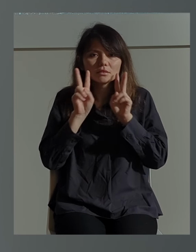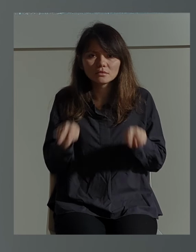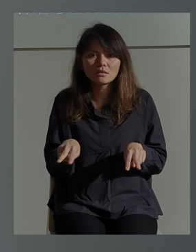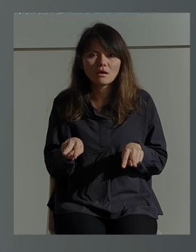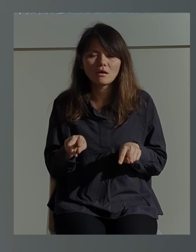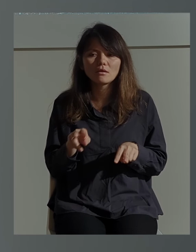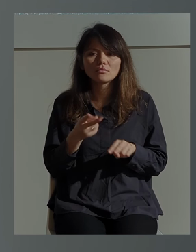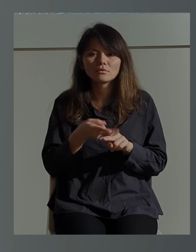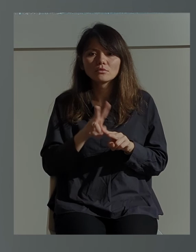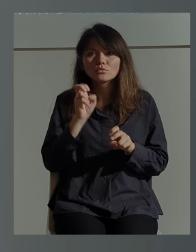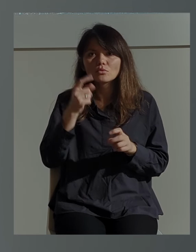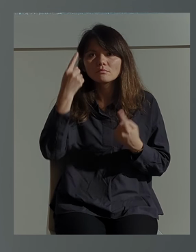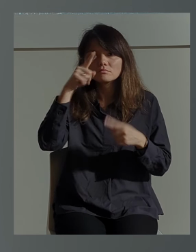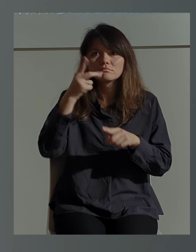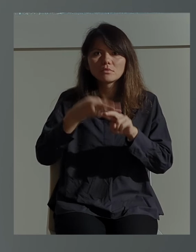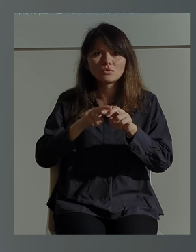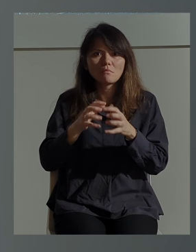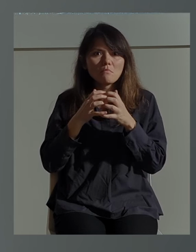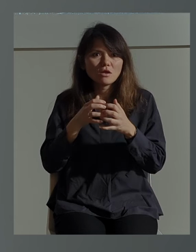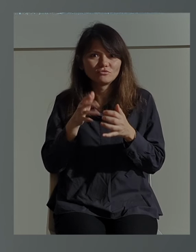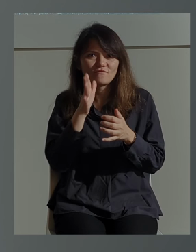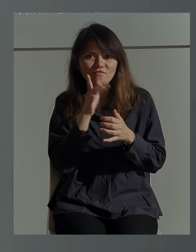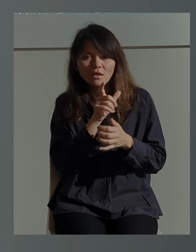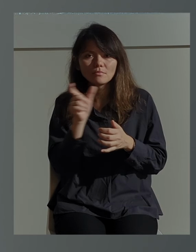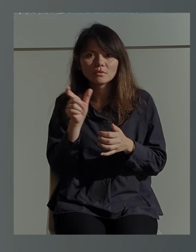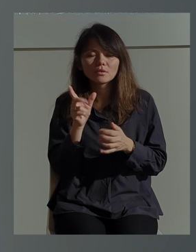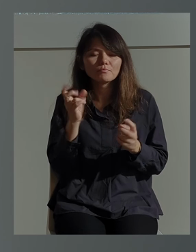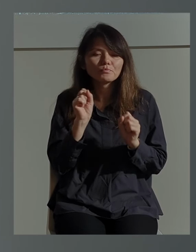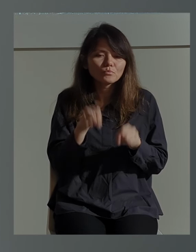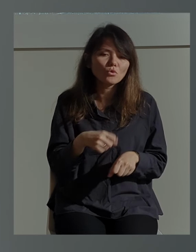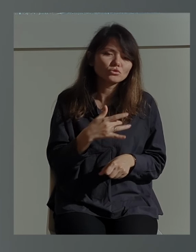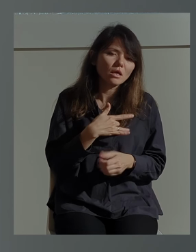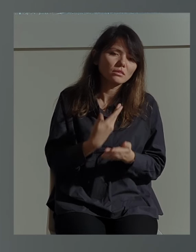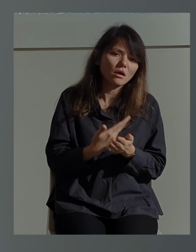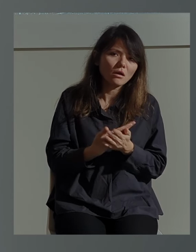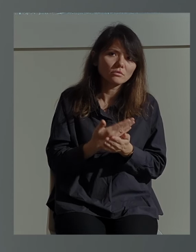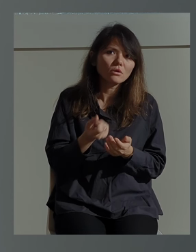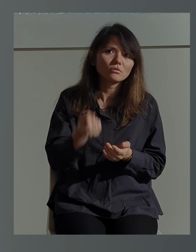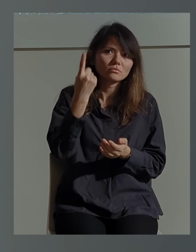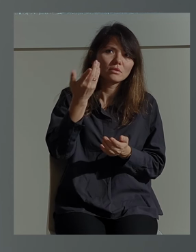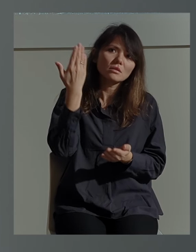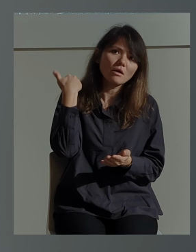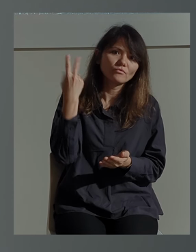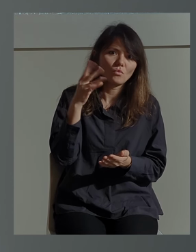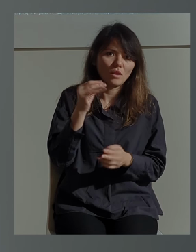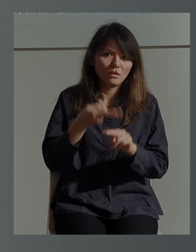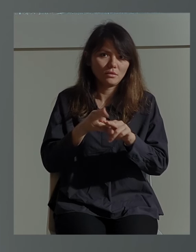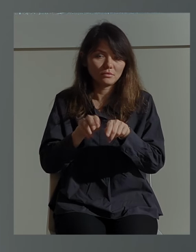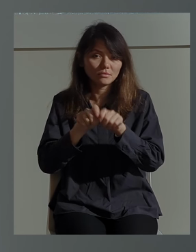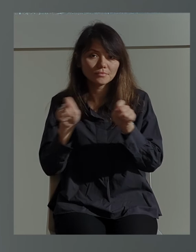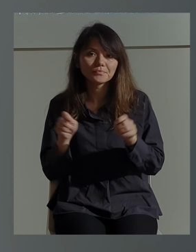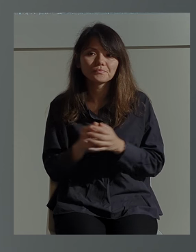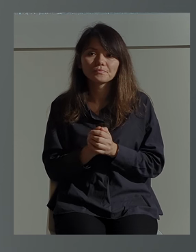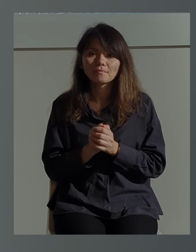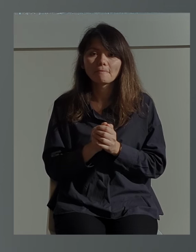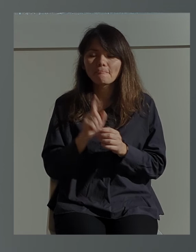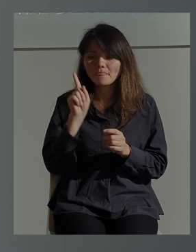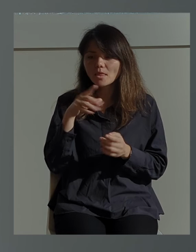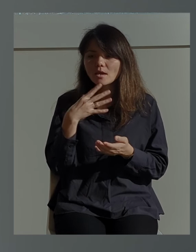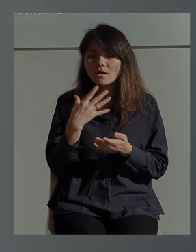эту монстру машинери и можно лишь догадываться Как давно это было Однако это